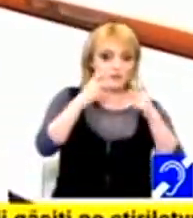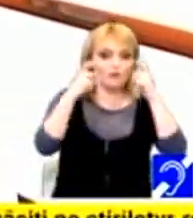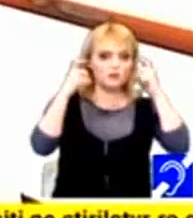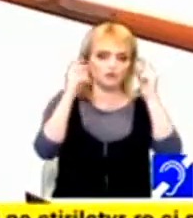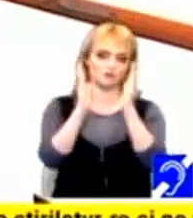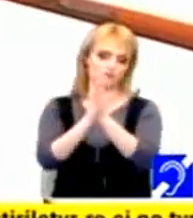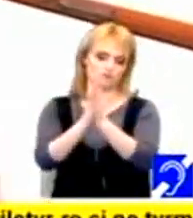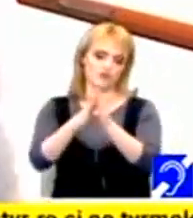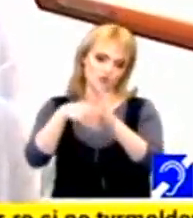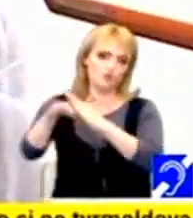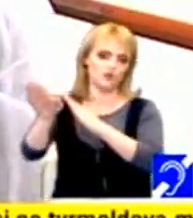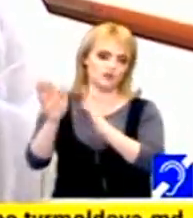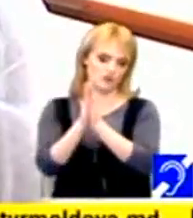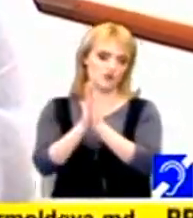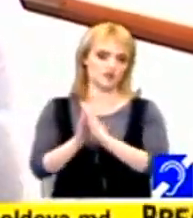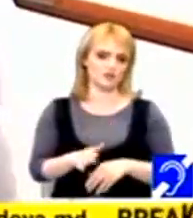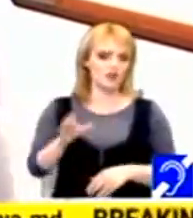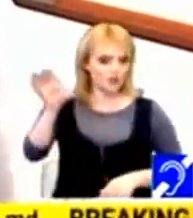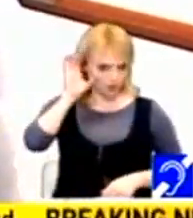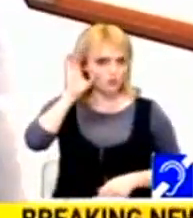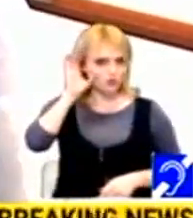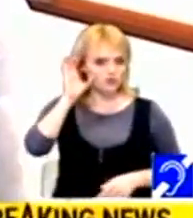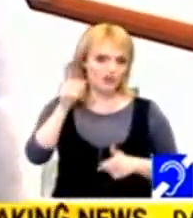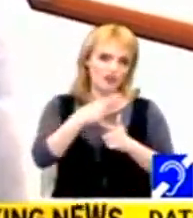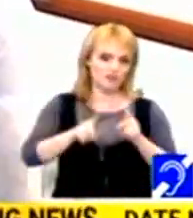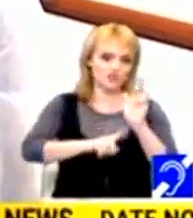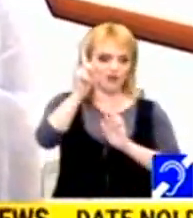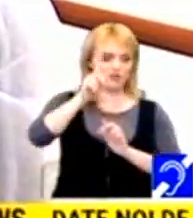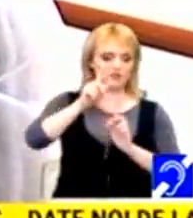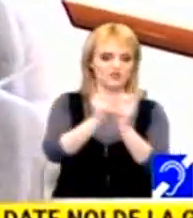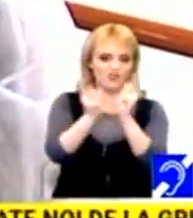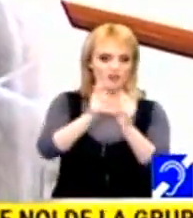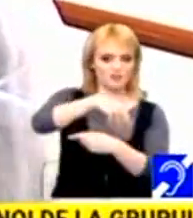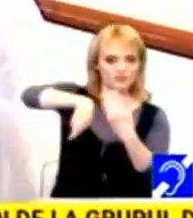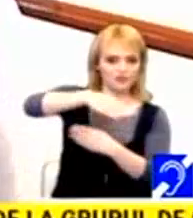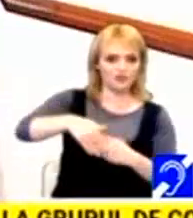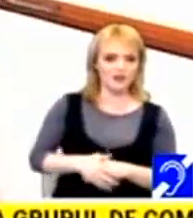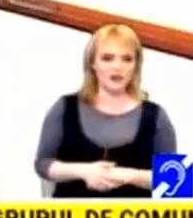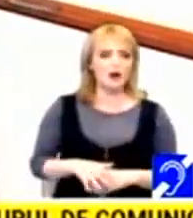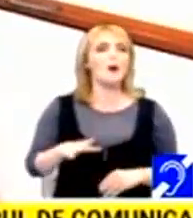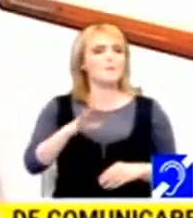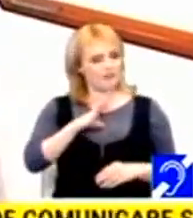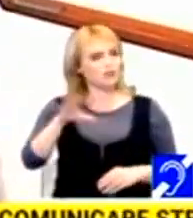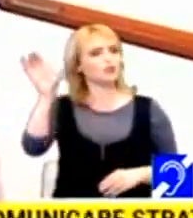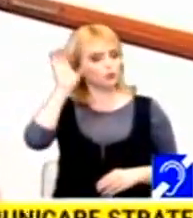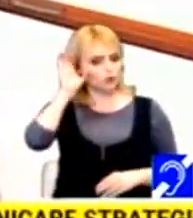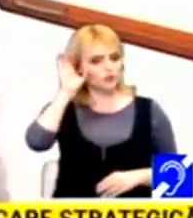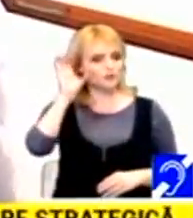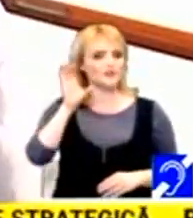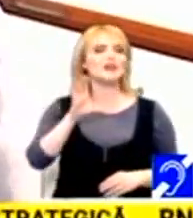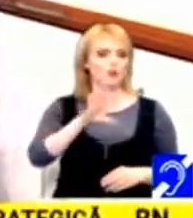его выйти из троллейбуса. Слушается или делает скандалы? Конечно, в основном слушаются,